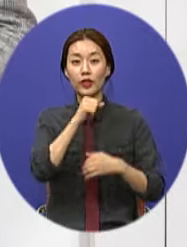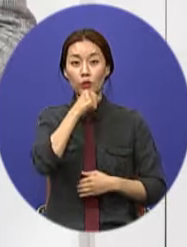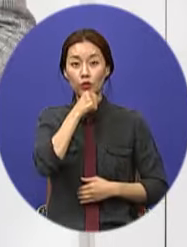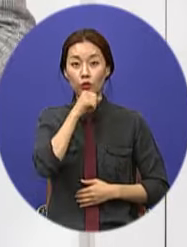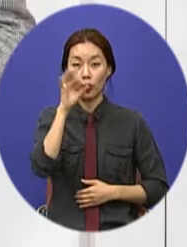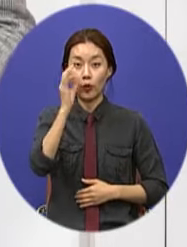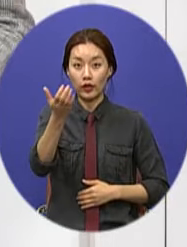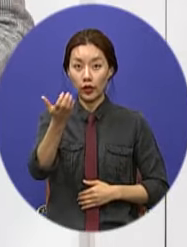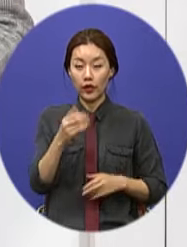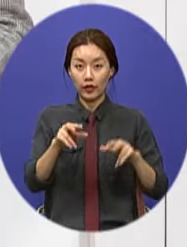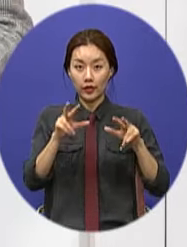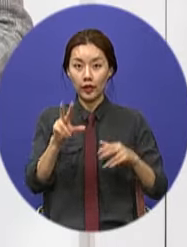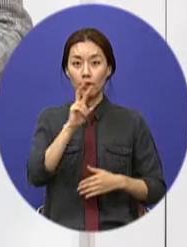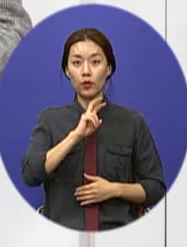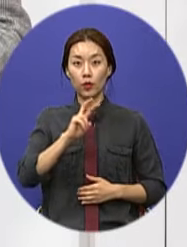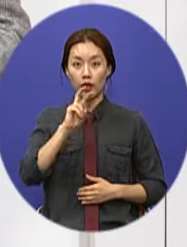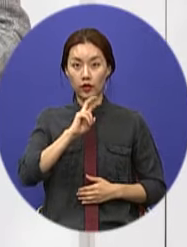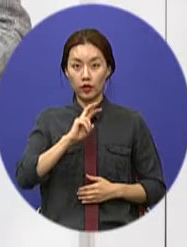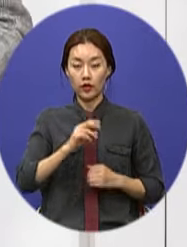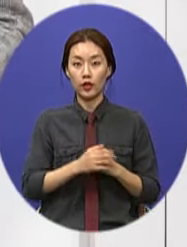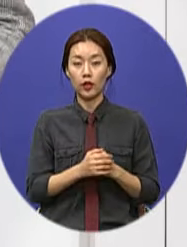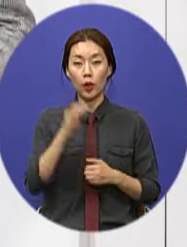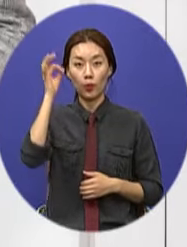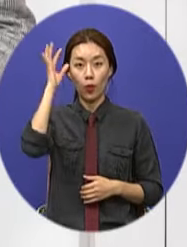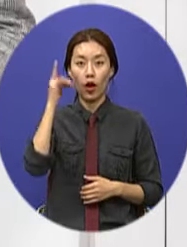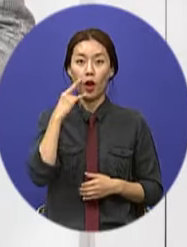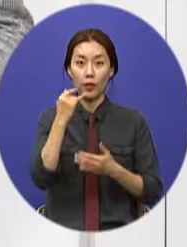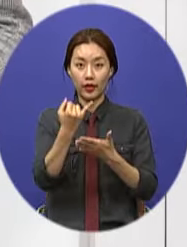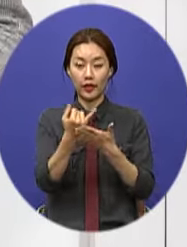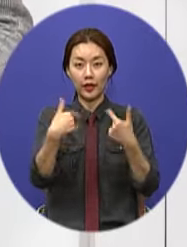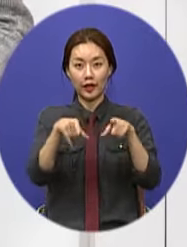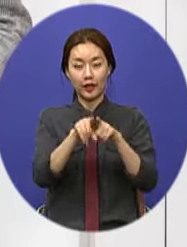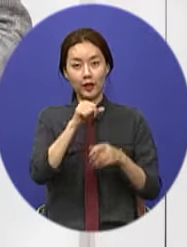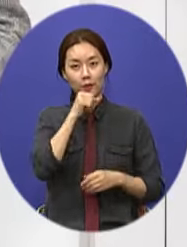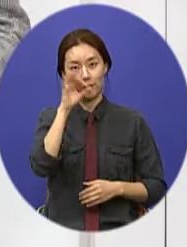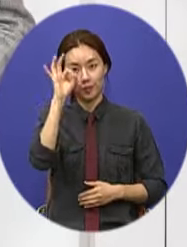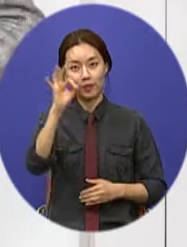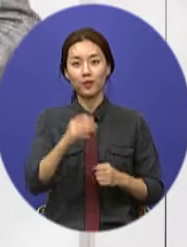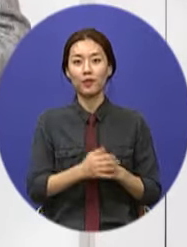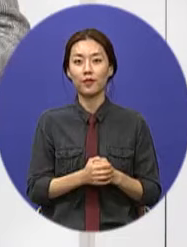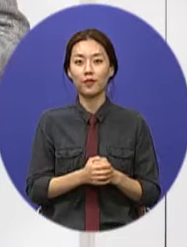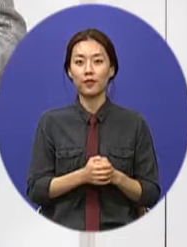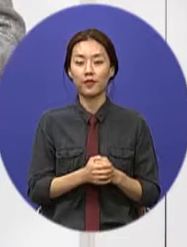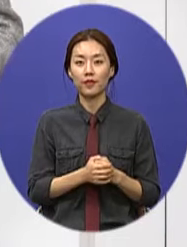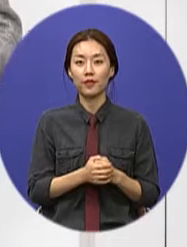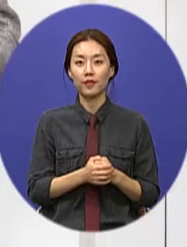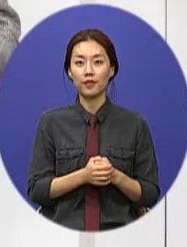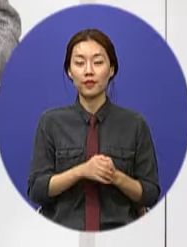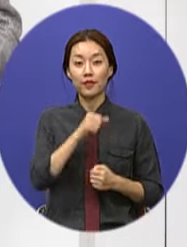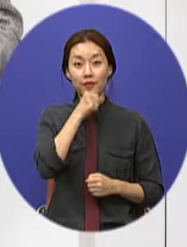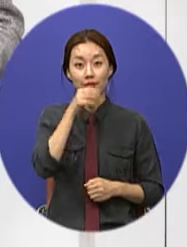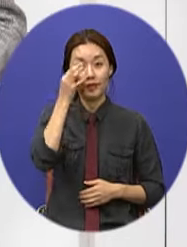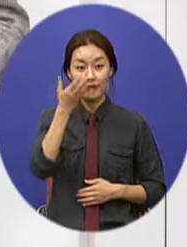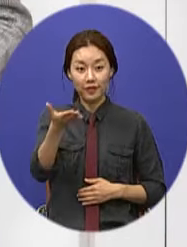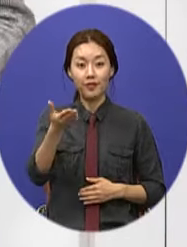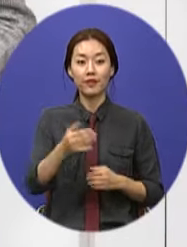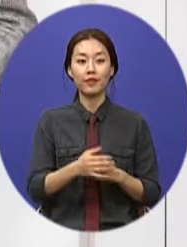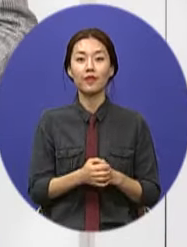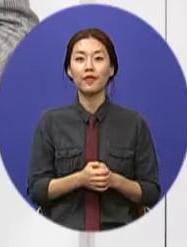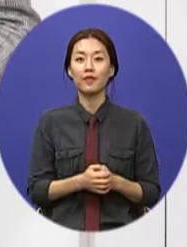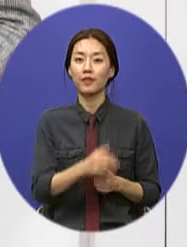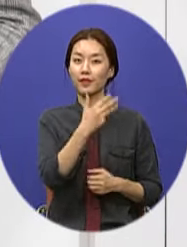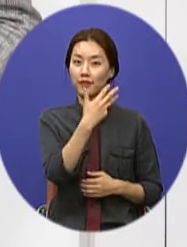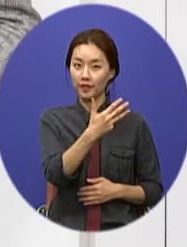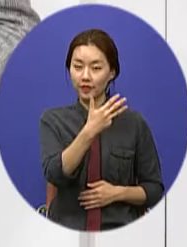전에 방금 노래하신 우리 포항의 어머님 점수도 한번 봐야 되겠죠. 네 점수 볼게요. 점수 봐주세요.